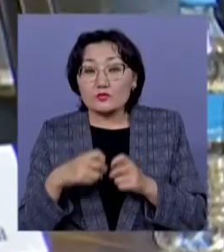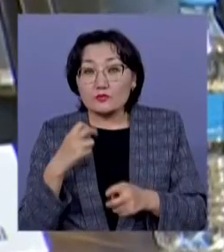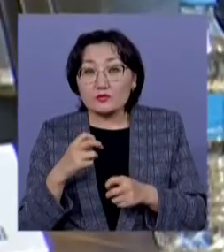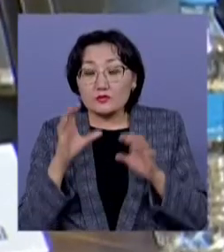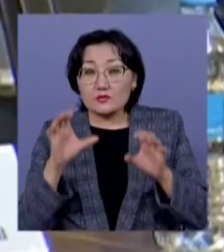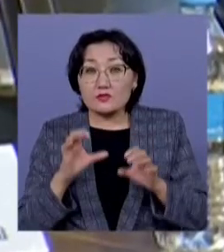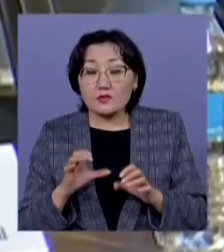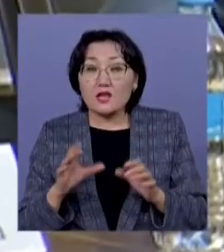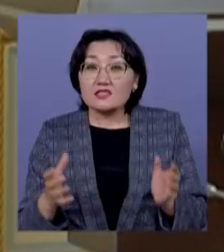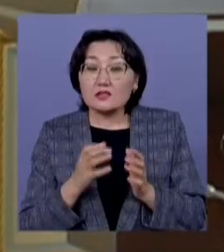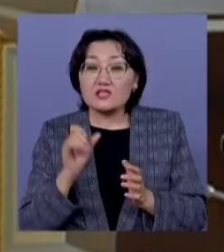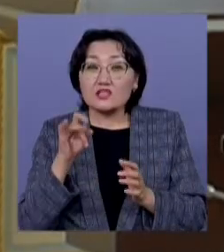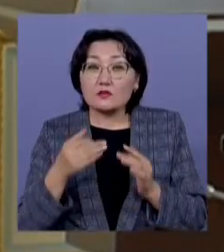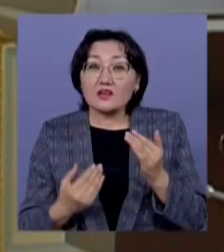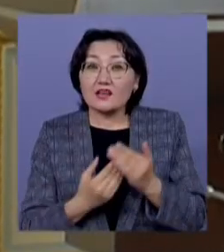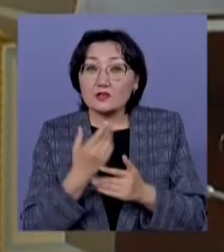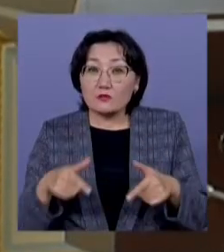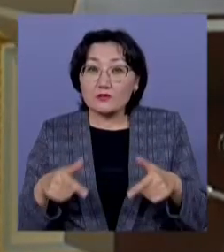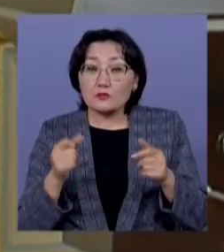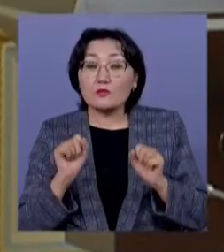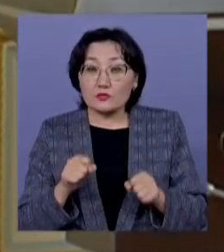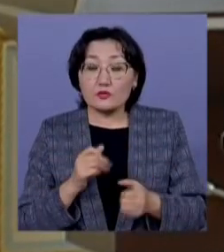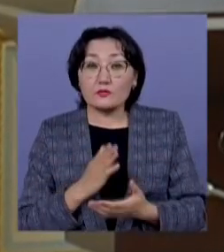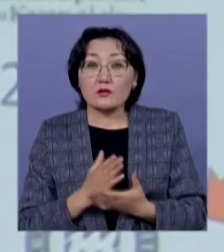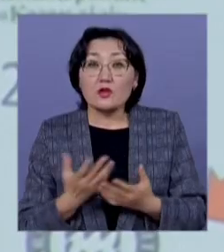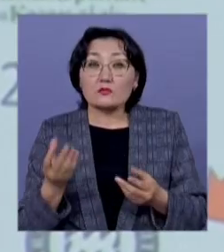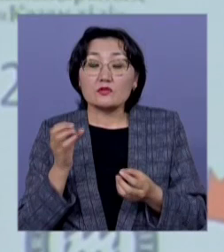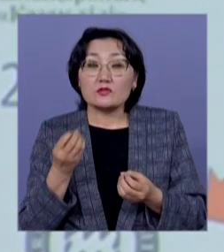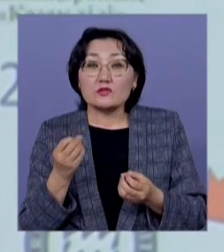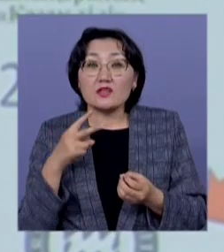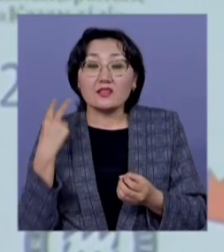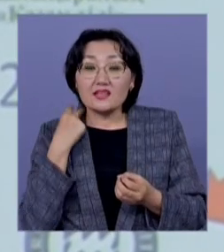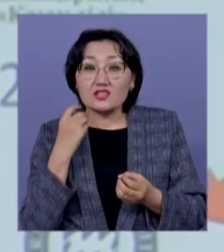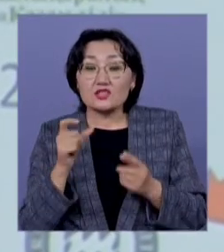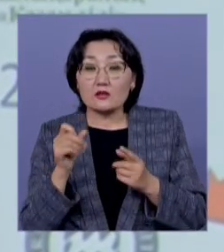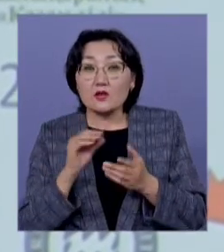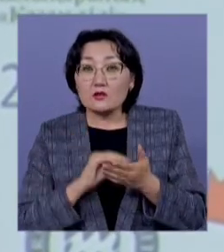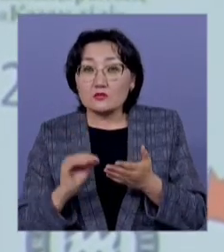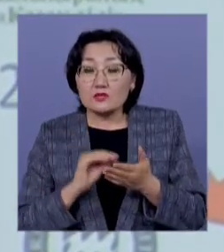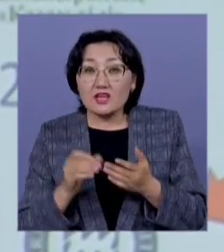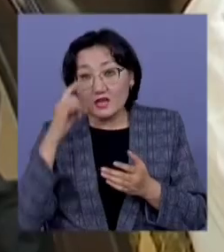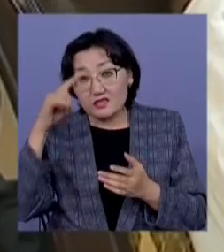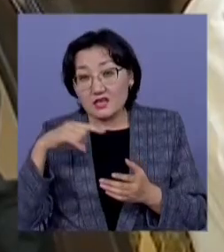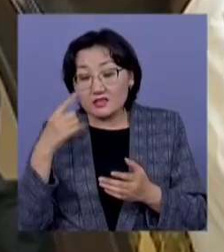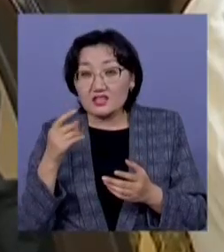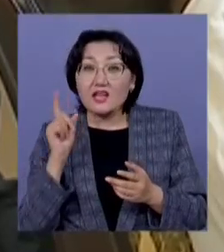сақталмаған сингармонизмді қайта ретке келтіруге мүмкіндік мол. Оған қоса латынша жазу кірме сөздердің қазақ тіліне